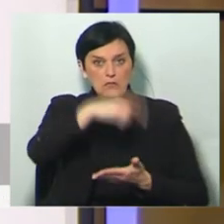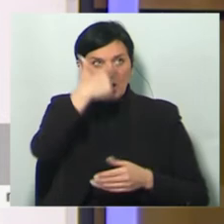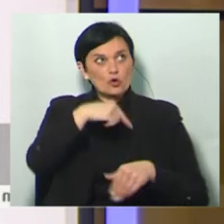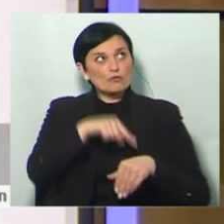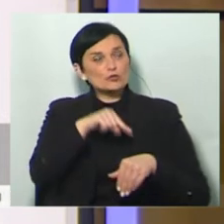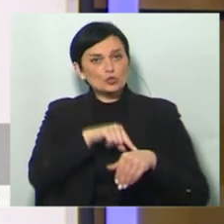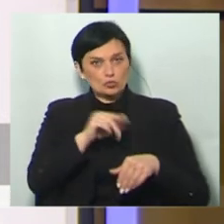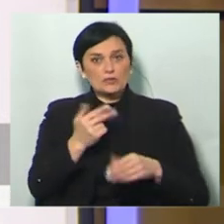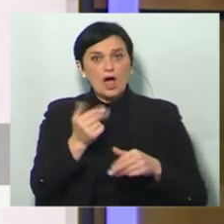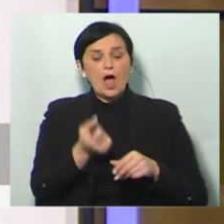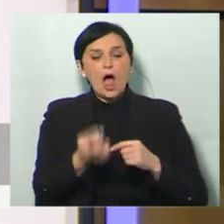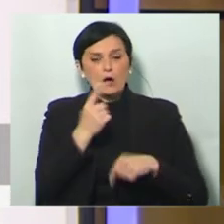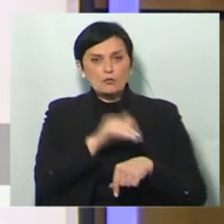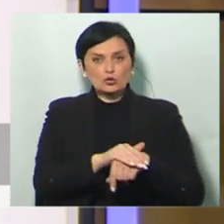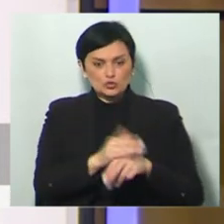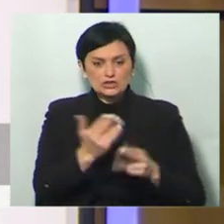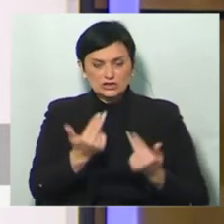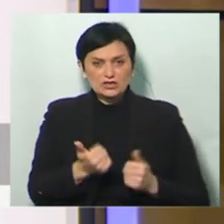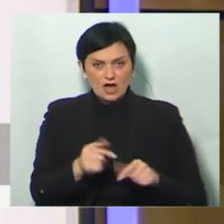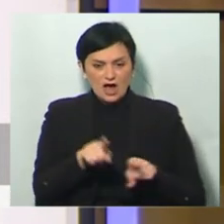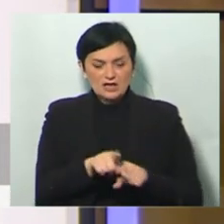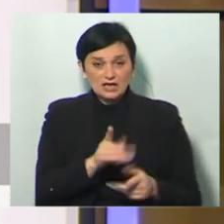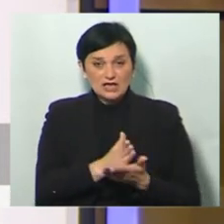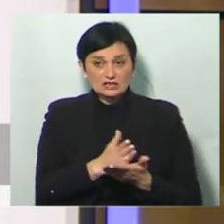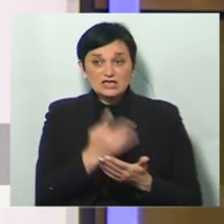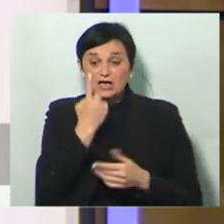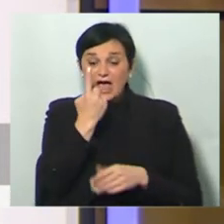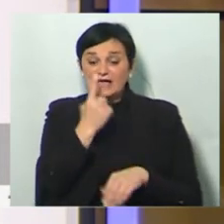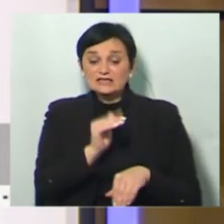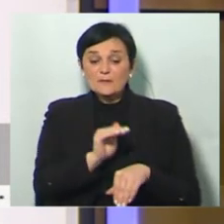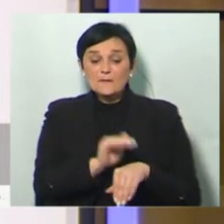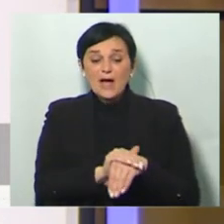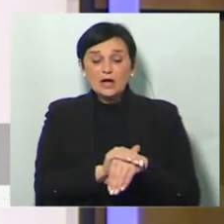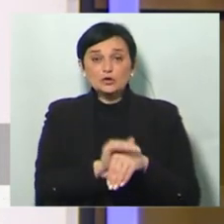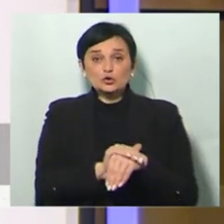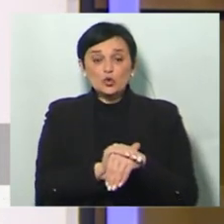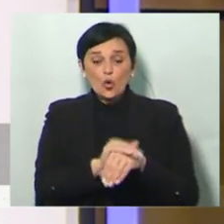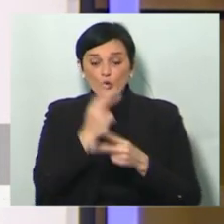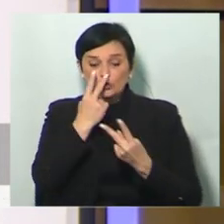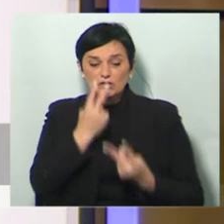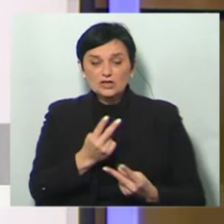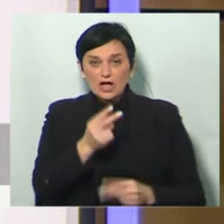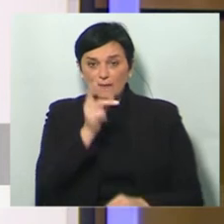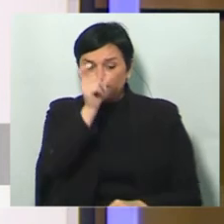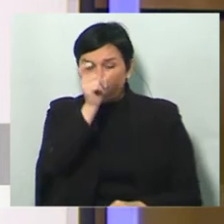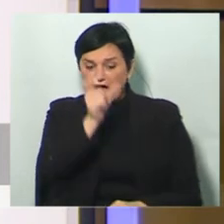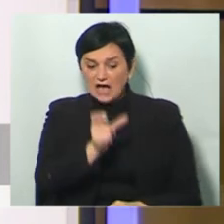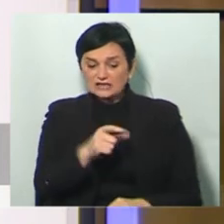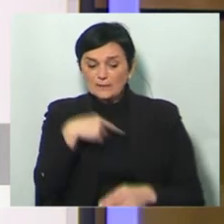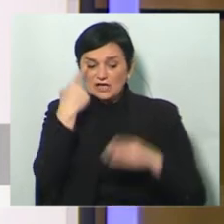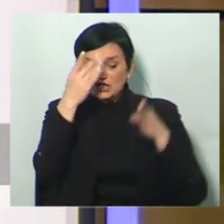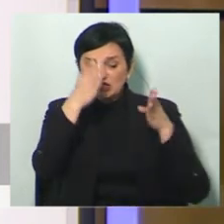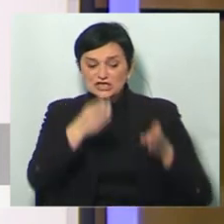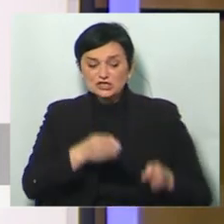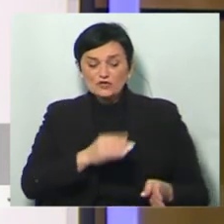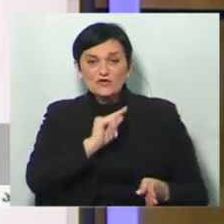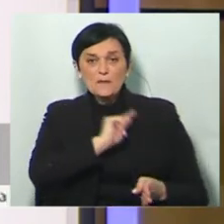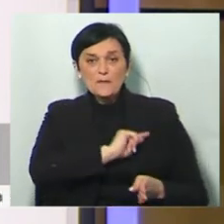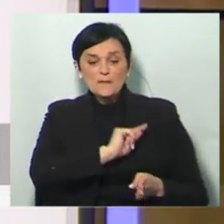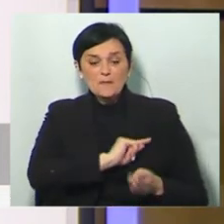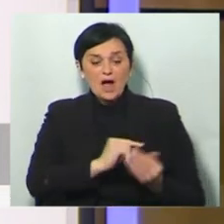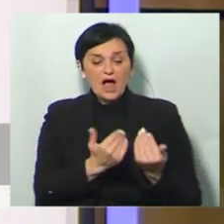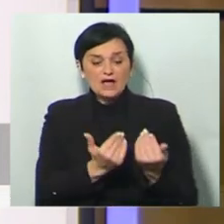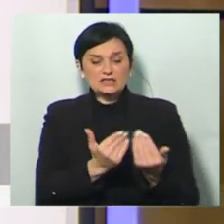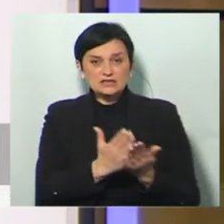ეს ასეა და აი ასეთ შემთხვევაში კიდევ ერთი ფაქტორი გამოიკვეთა. ფაქტორი, რომელიც ადამიანის ინდივიდუალურ მახასიათებელს